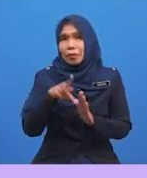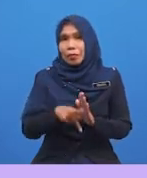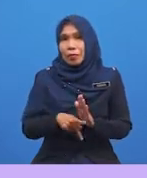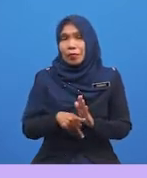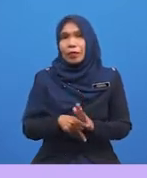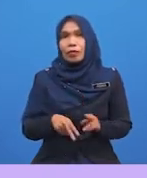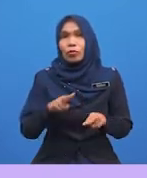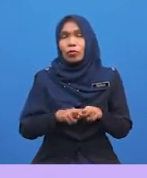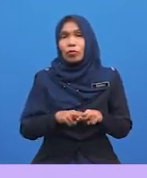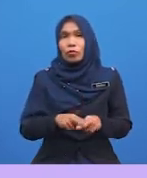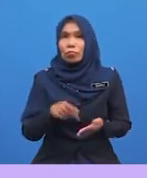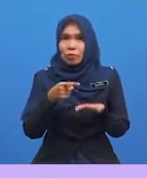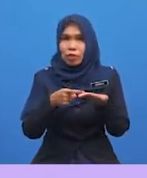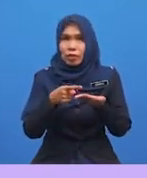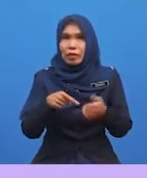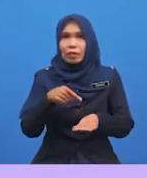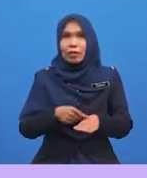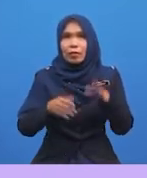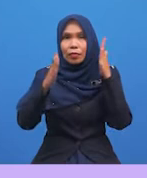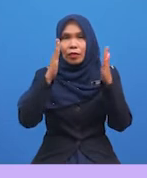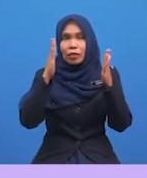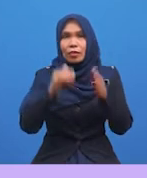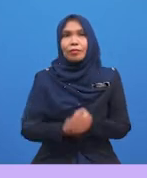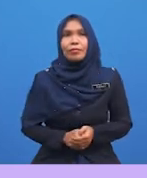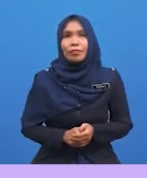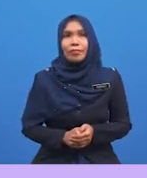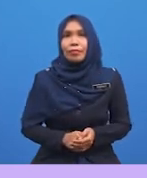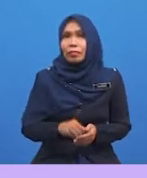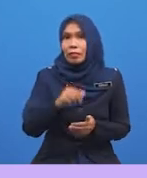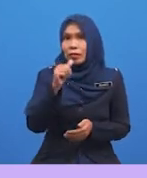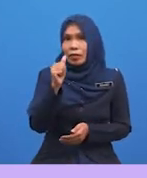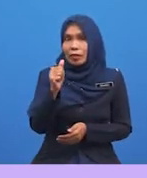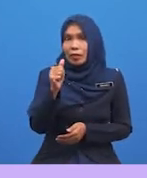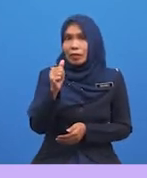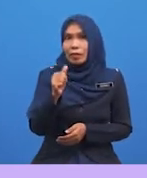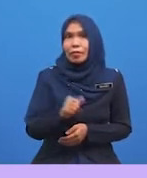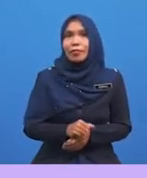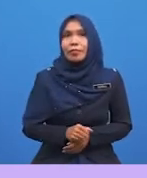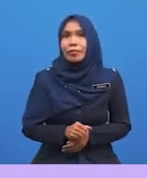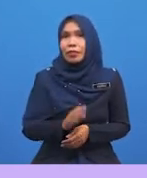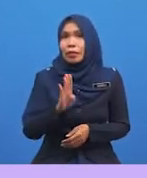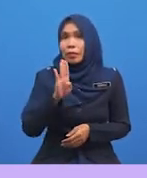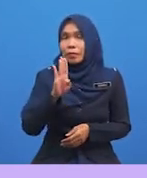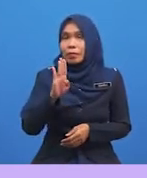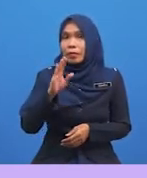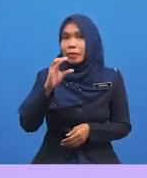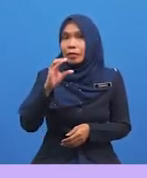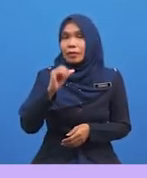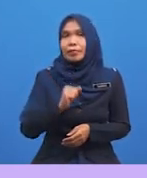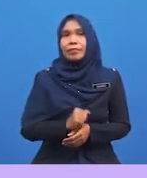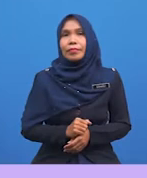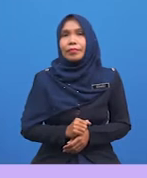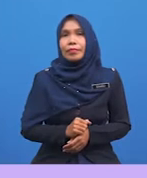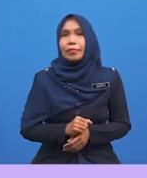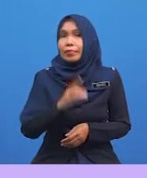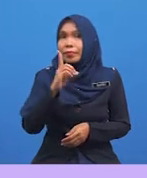di Malaysia? A. Kuala Tahan. B. Shah Alam. C. Tumpat.